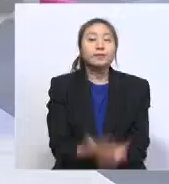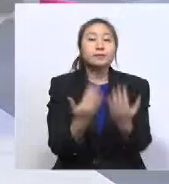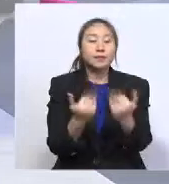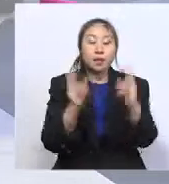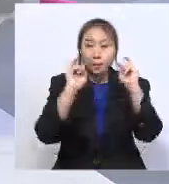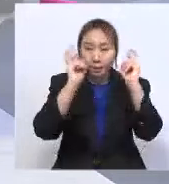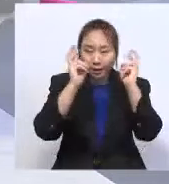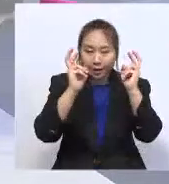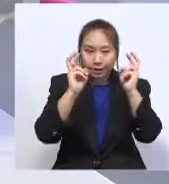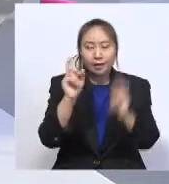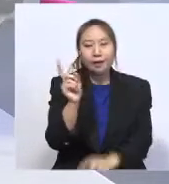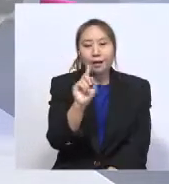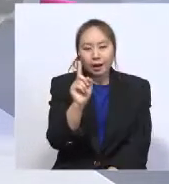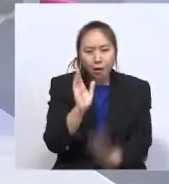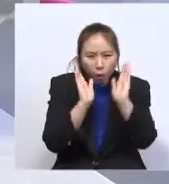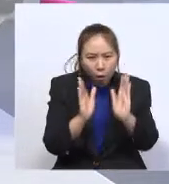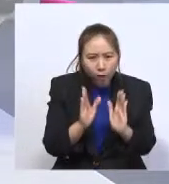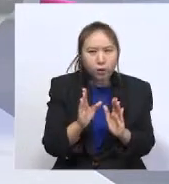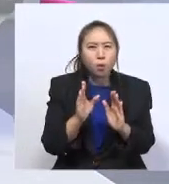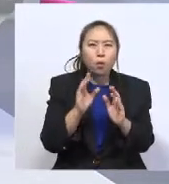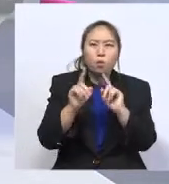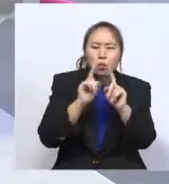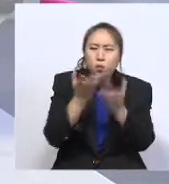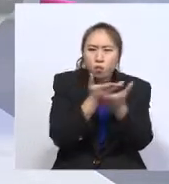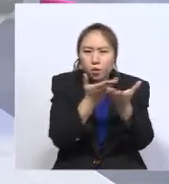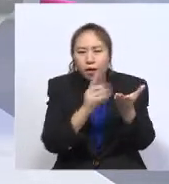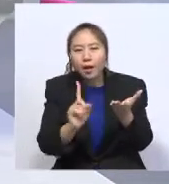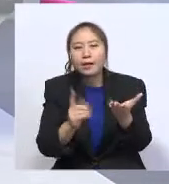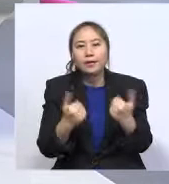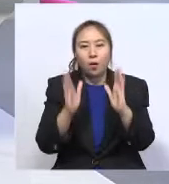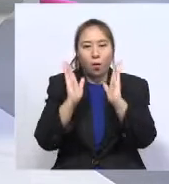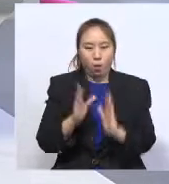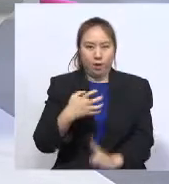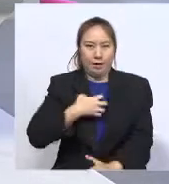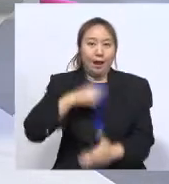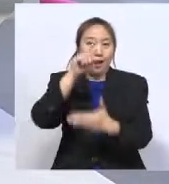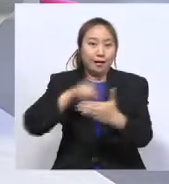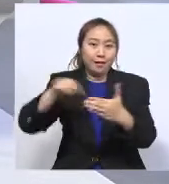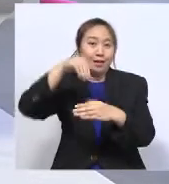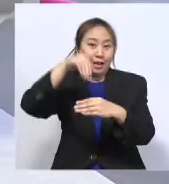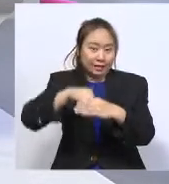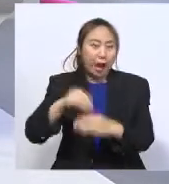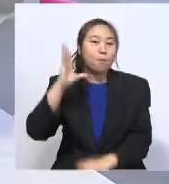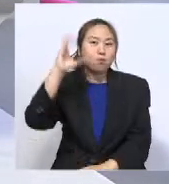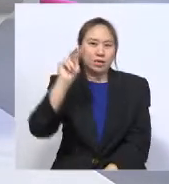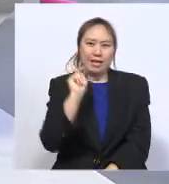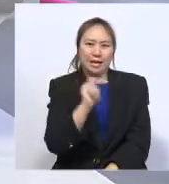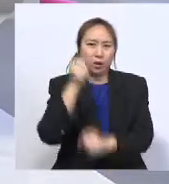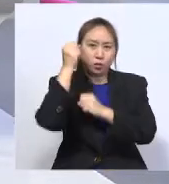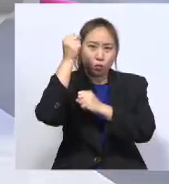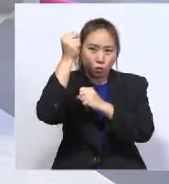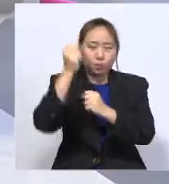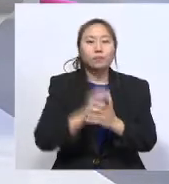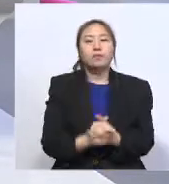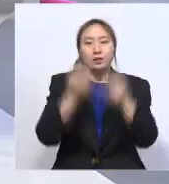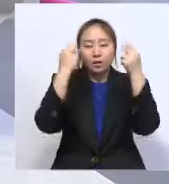มาถึงอีกประเด็นกันที่เป็นที่พูดถึงกันทั่วไปเลยนะคะคือการนัดชุมนุมกันของกลุ่มคนอยากเลือกตั้งในวันพรุ่งนี้ค่ะทางรองนายกรั